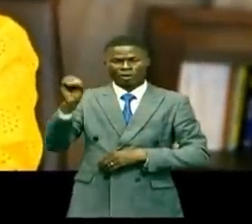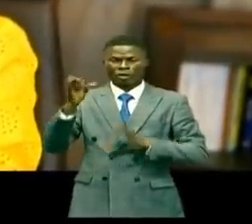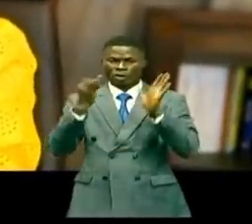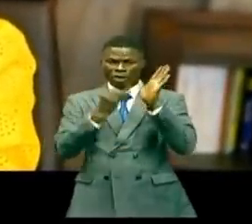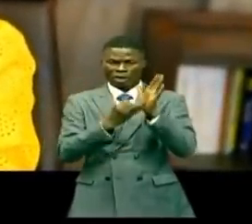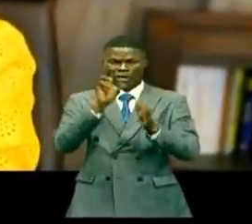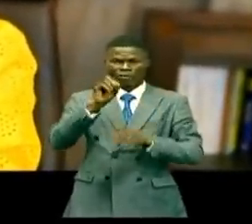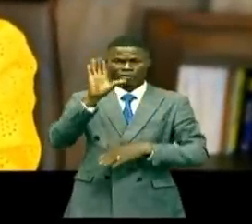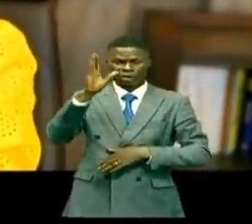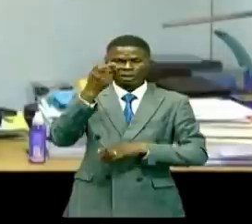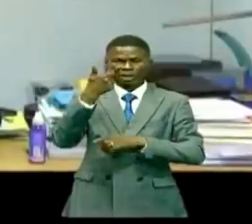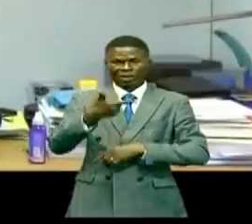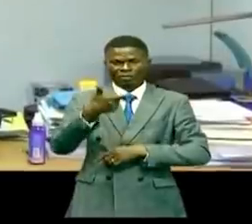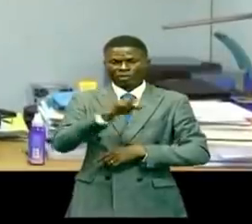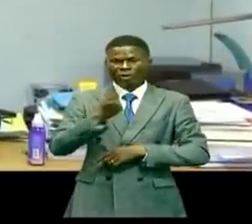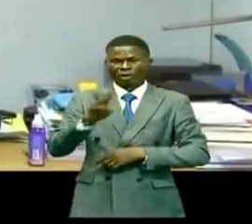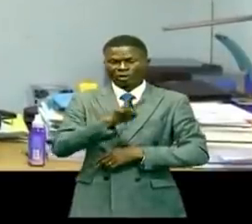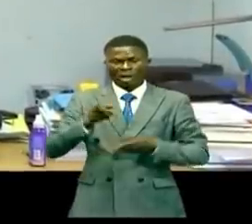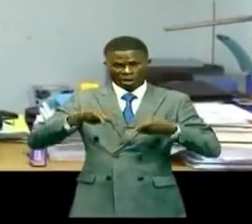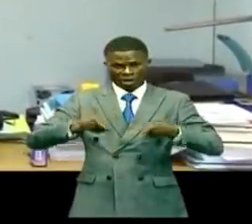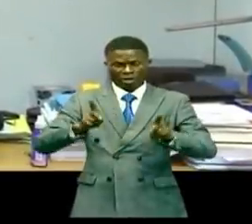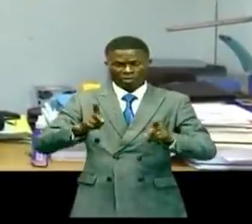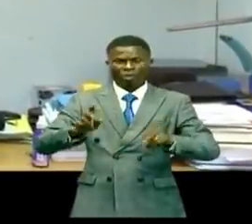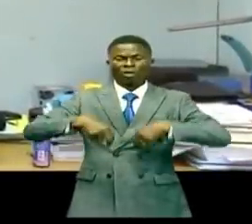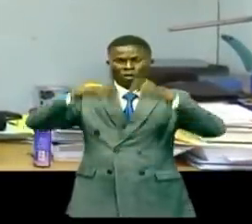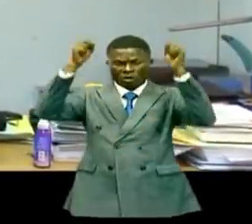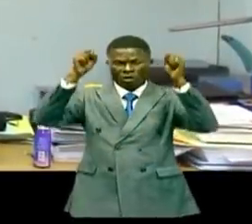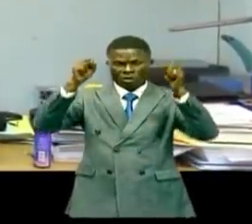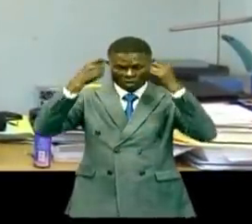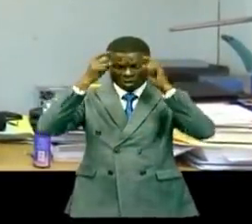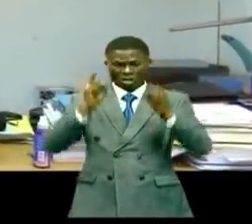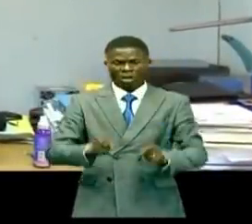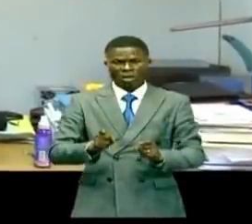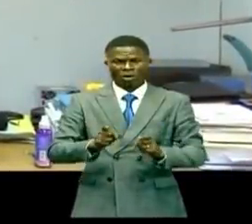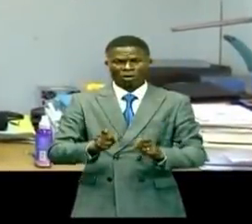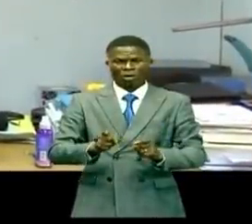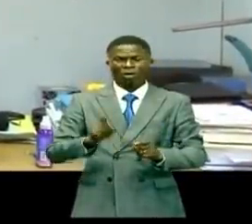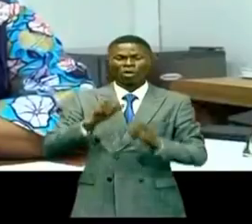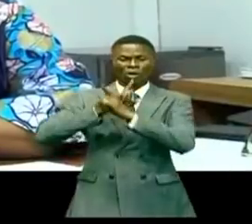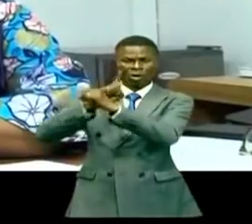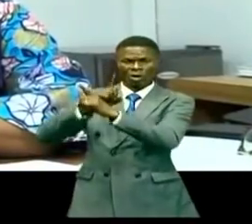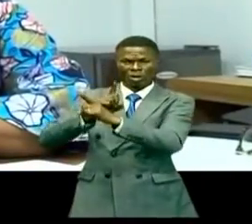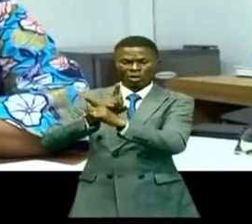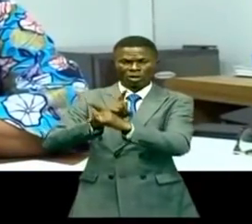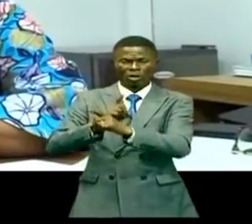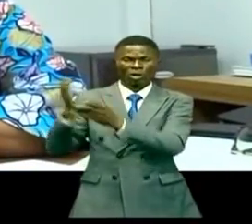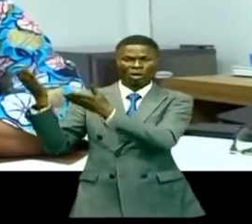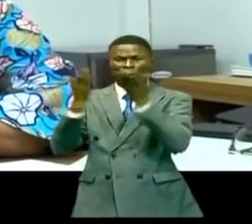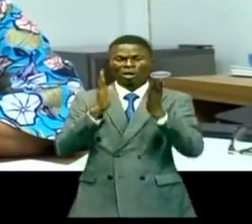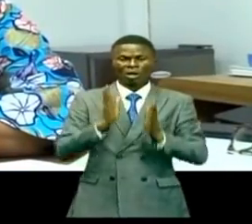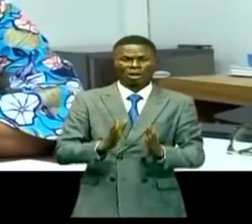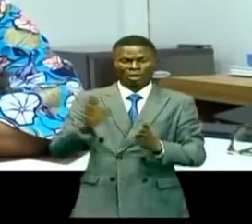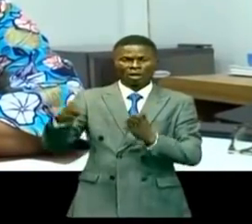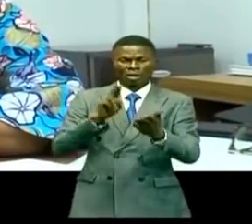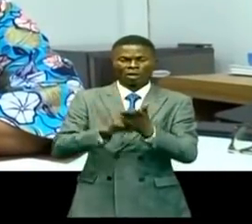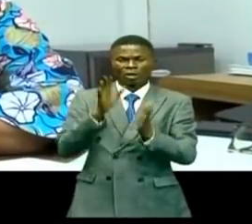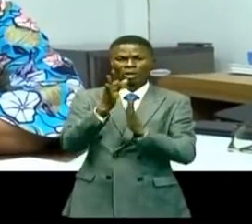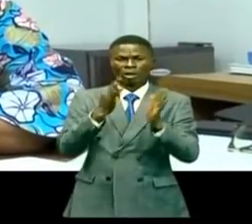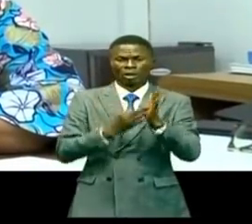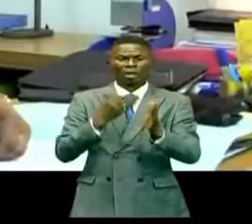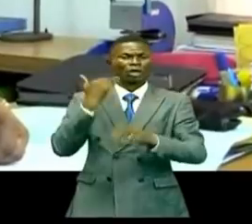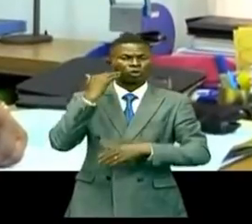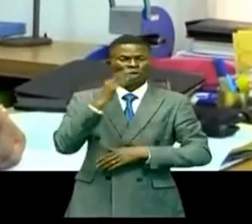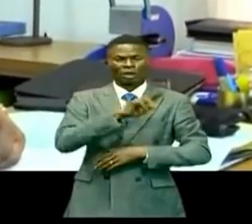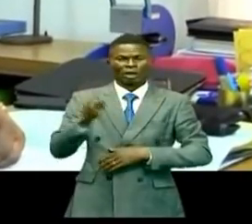du 25 février 2022 autorisant la ratification de l'accord cadre pour la protection des investissements, signé le 18 juin